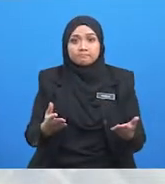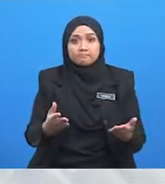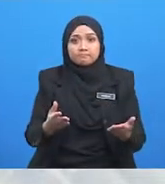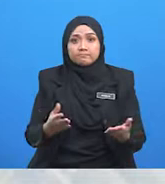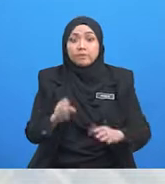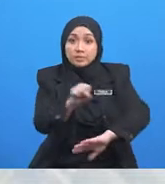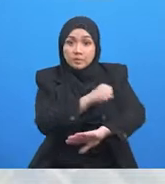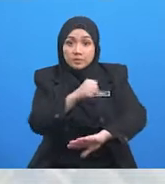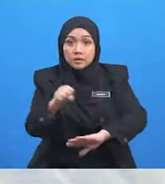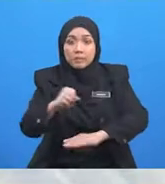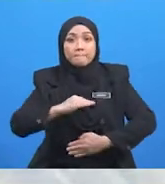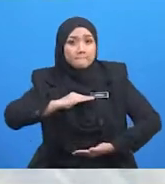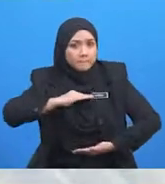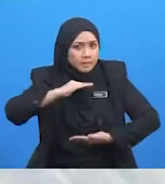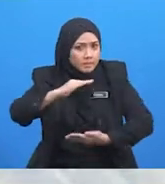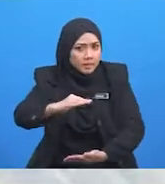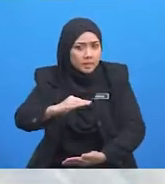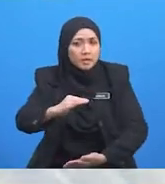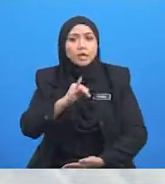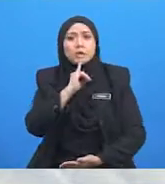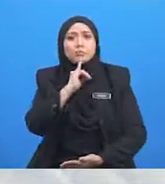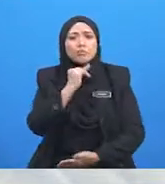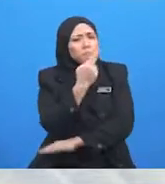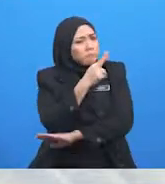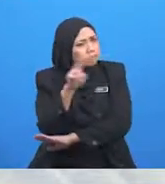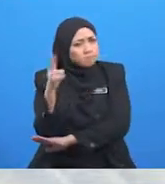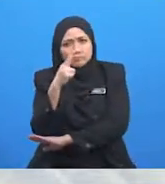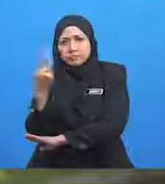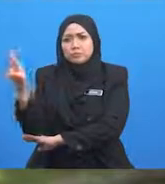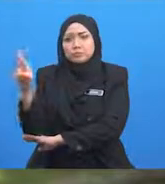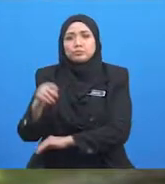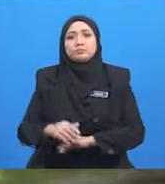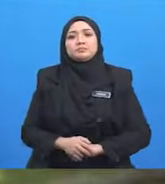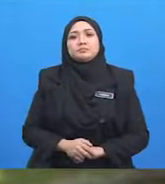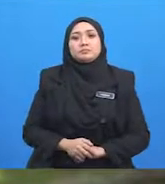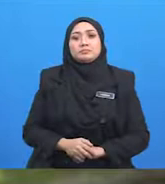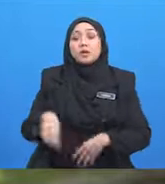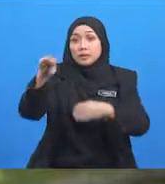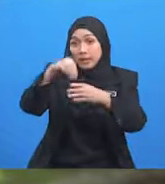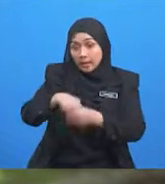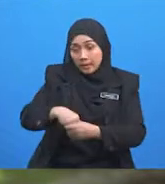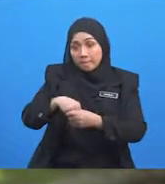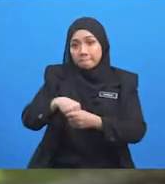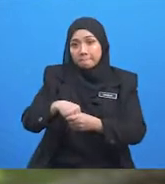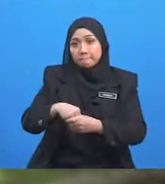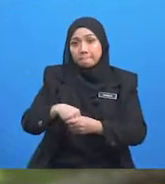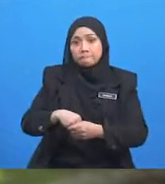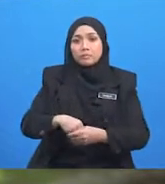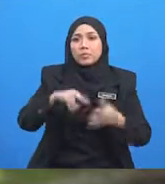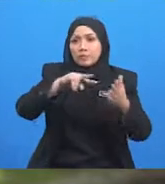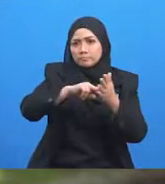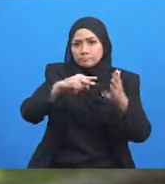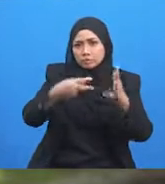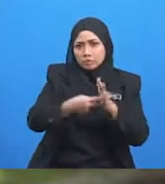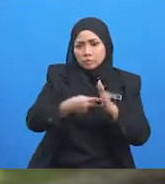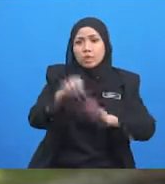sajak pesan ibu beribu-ribu. Baiklah, dalam kupasan aspek